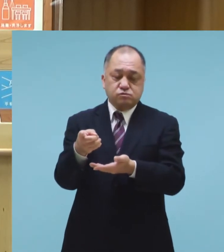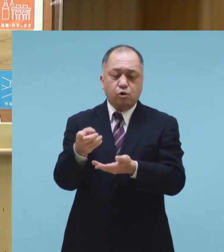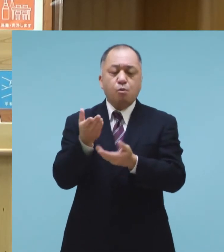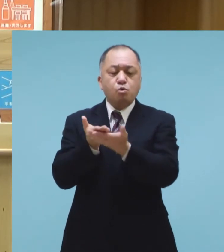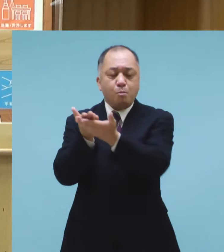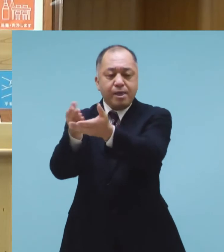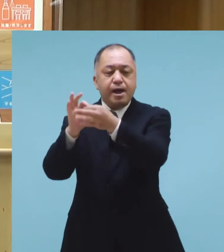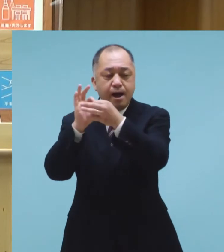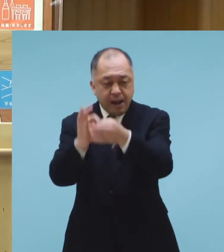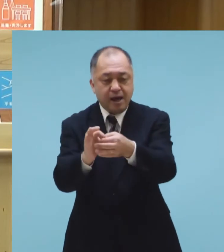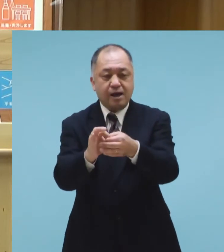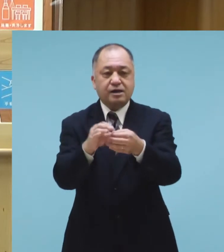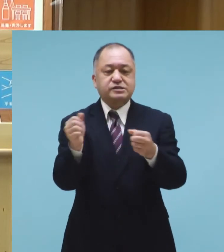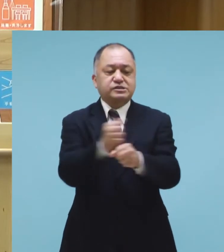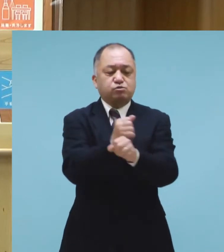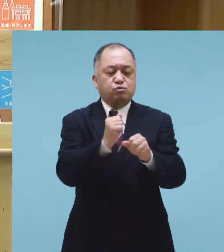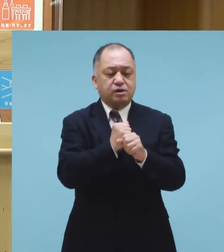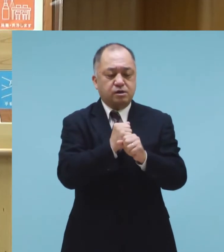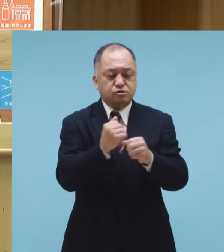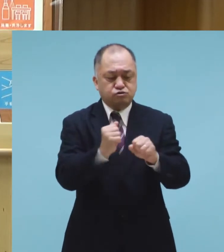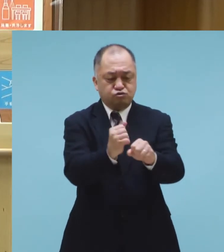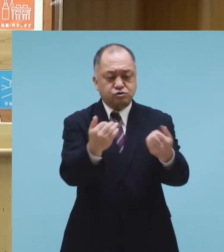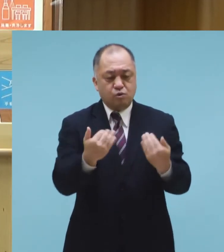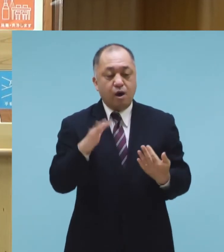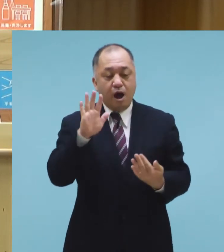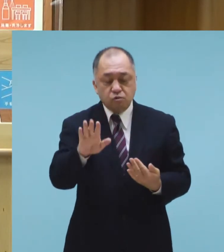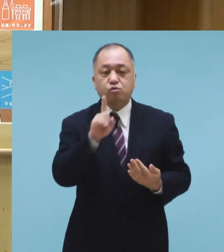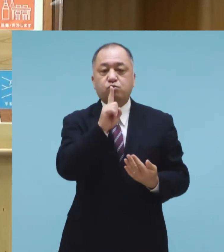うということが必要だという判断です。